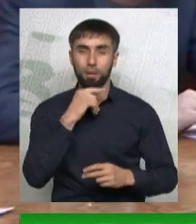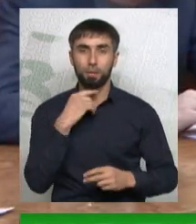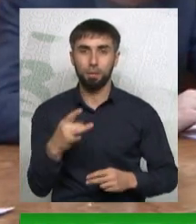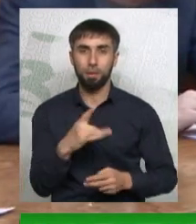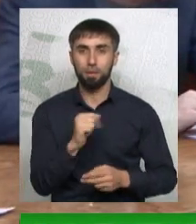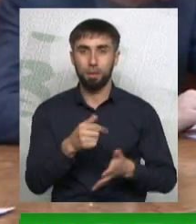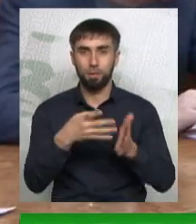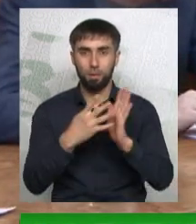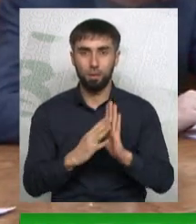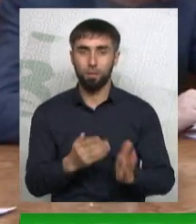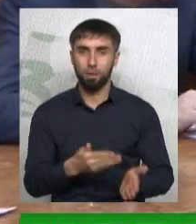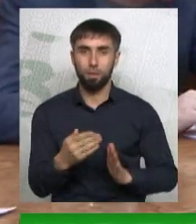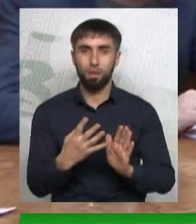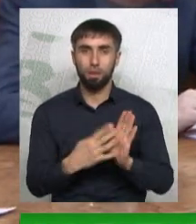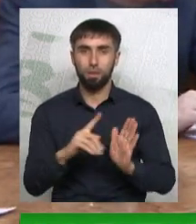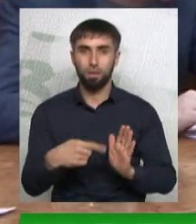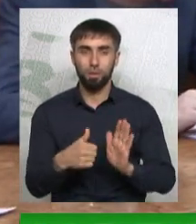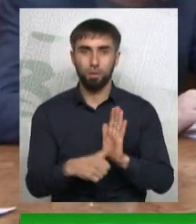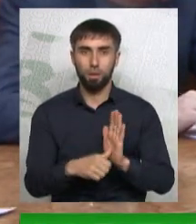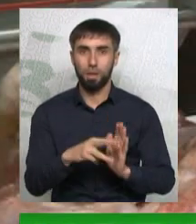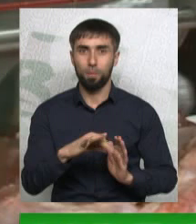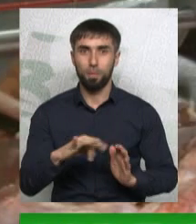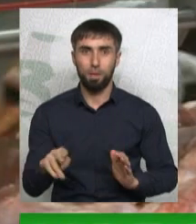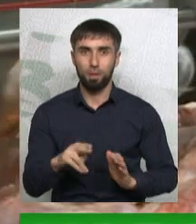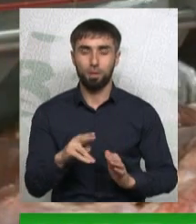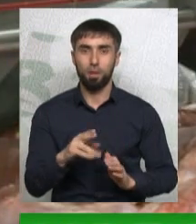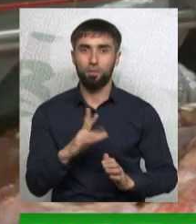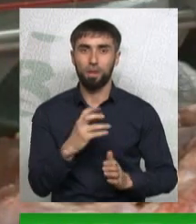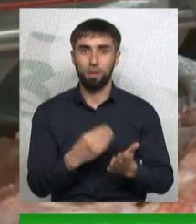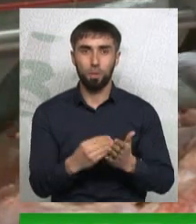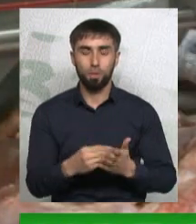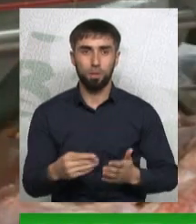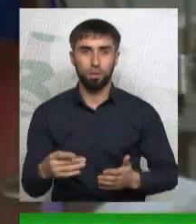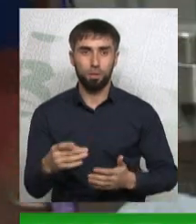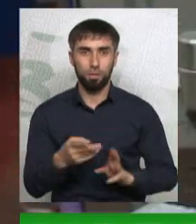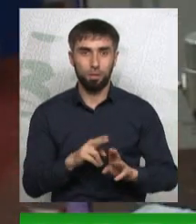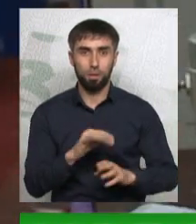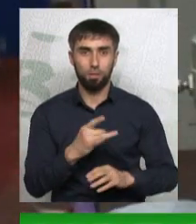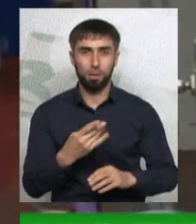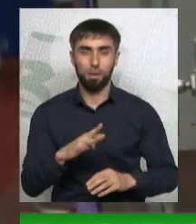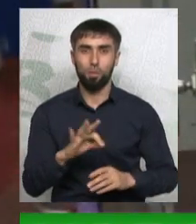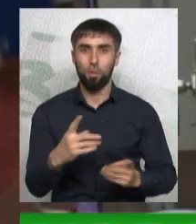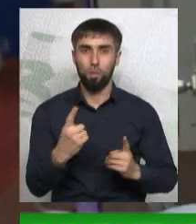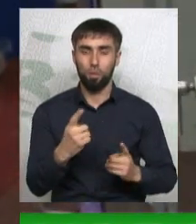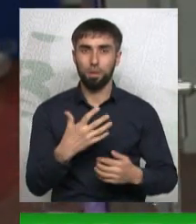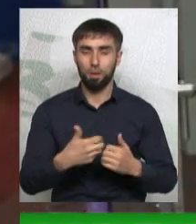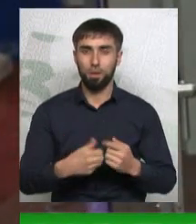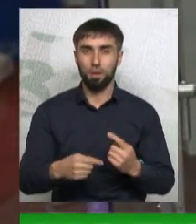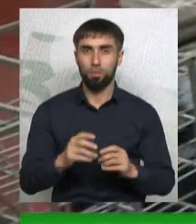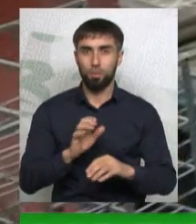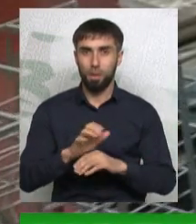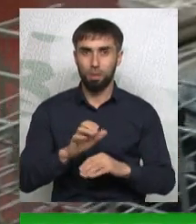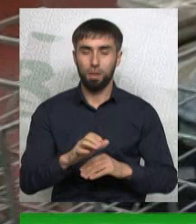за 9 месяцев привлечено 9,6 миллиардов внебюджетных инвестиций, в том числе по крупным и средним